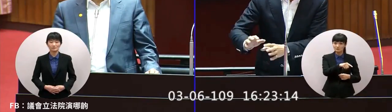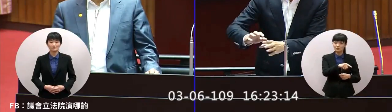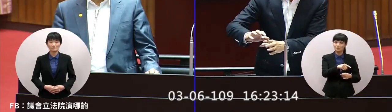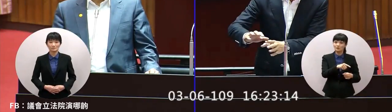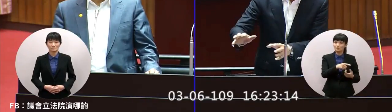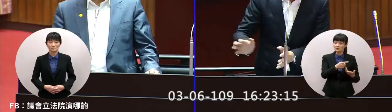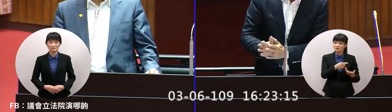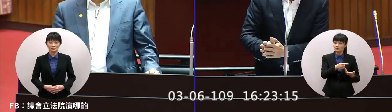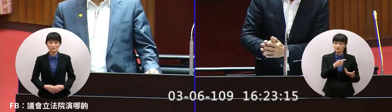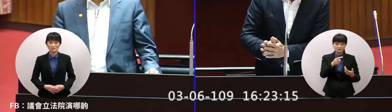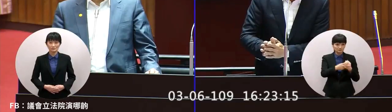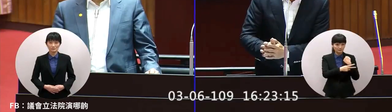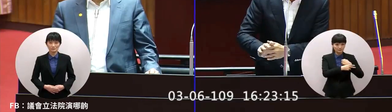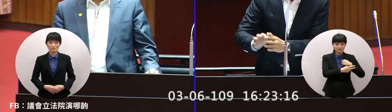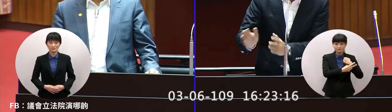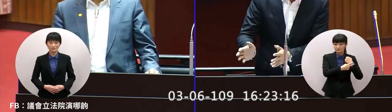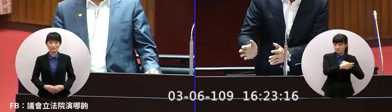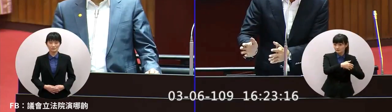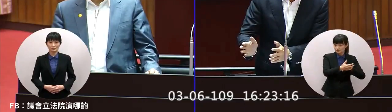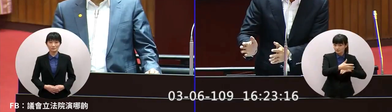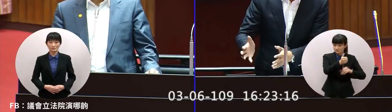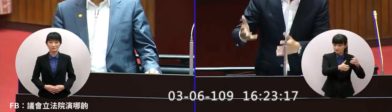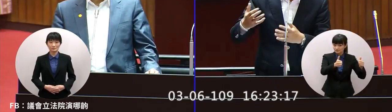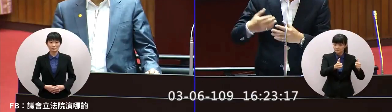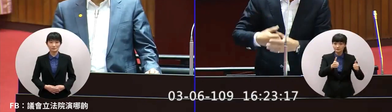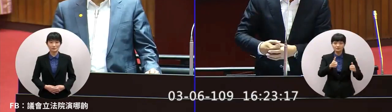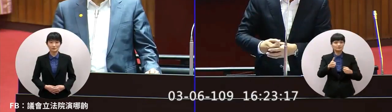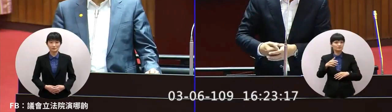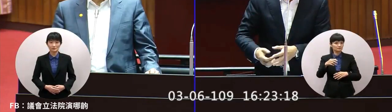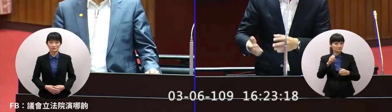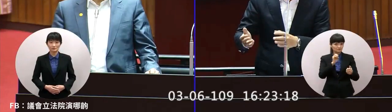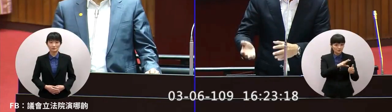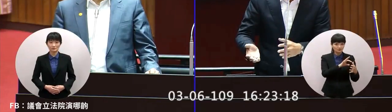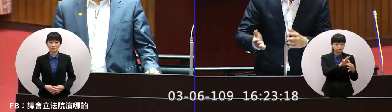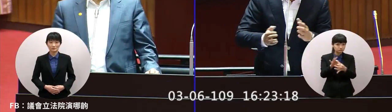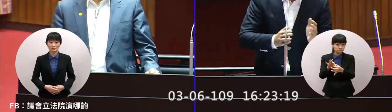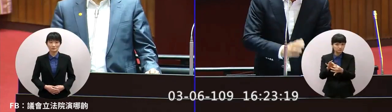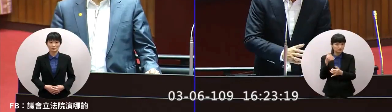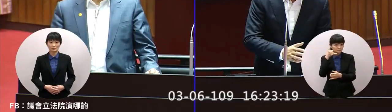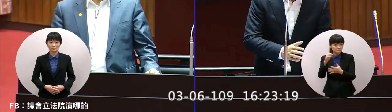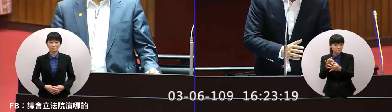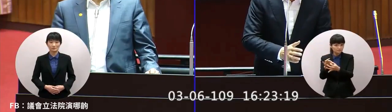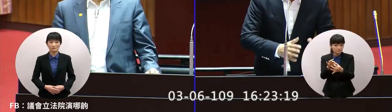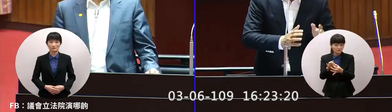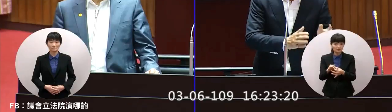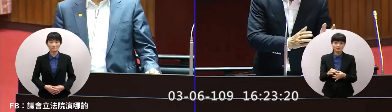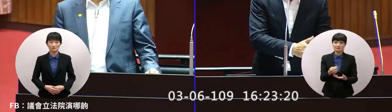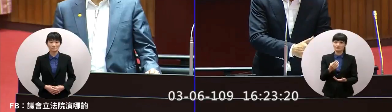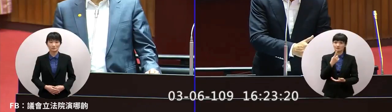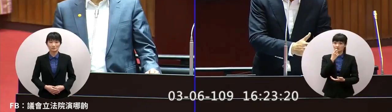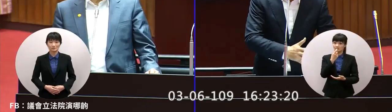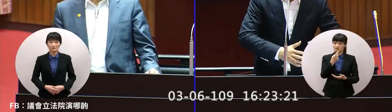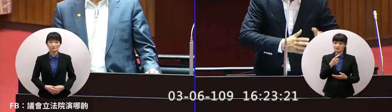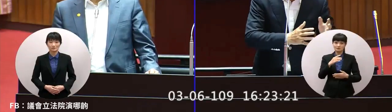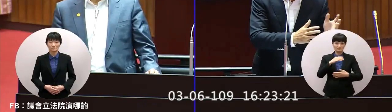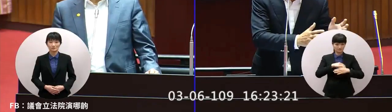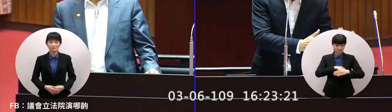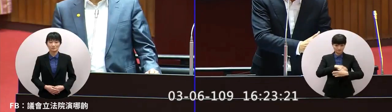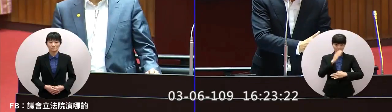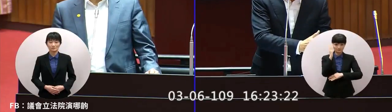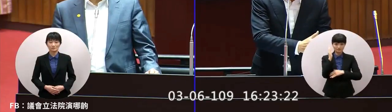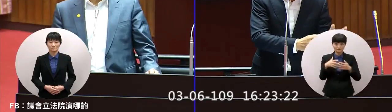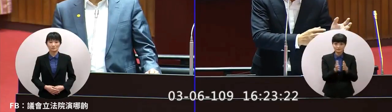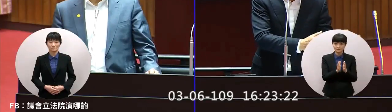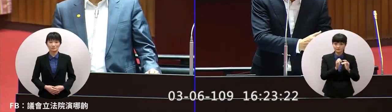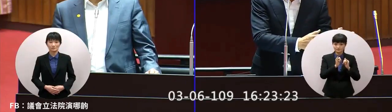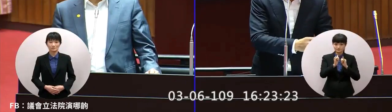紧了解，要甲村里长讲，啊，结果煞无到，啊无到，刚发令煞了，咱甲隔天工民政司来去无民政司再去